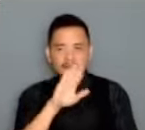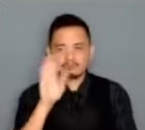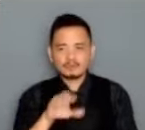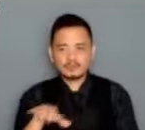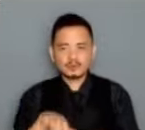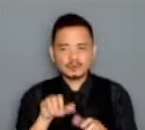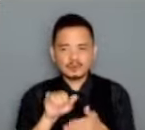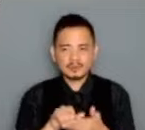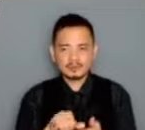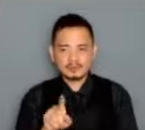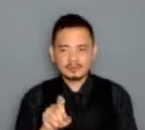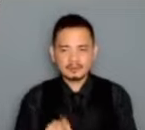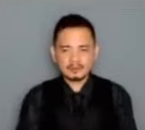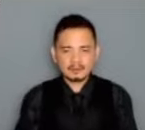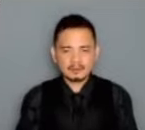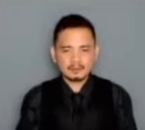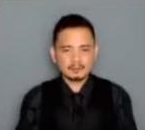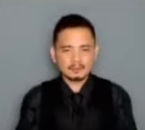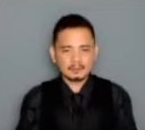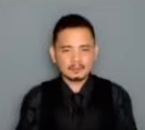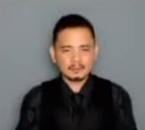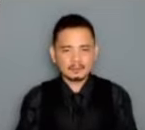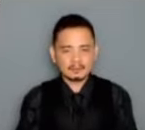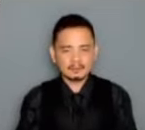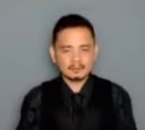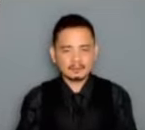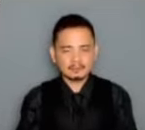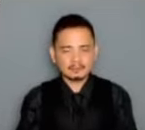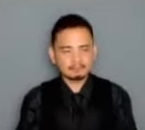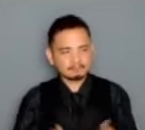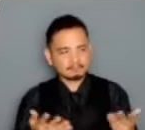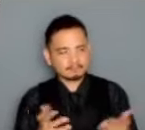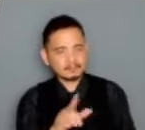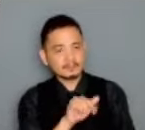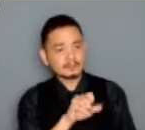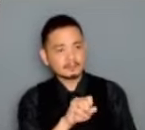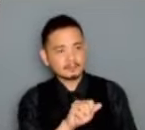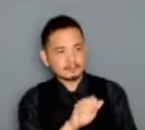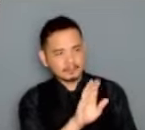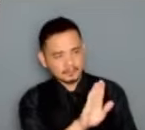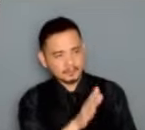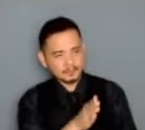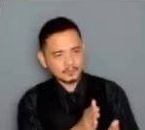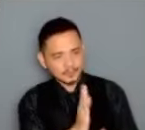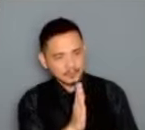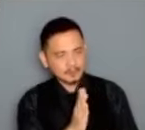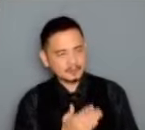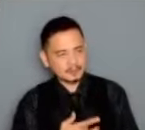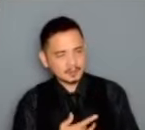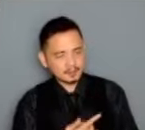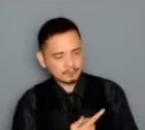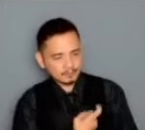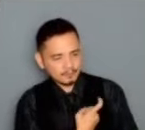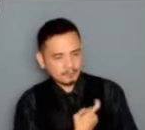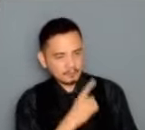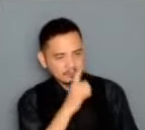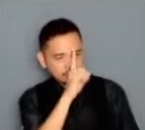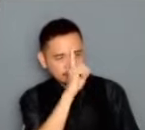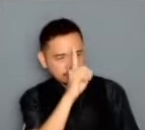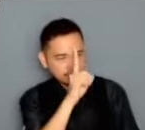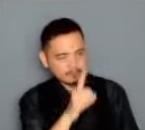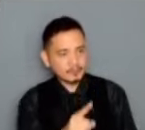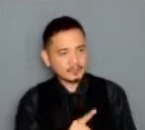karapatan ni unang ginang Lisa Marcos na makaramdam ng sama ng loob at galit. Subalit, ang